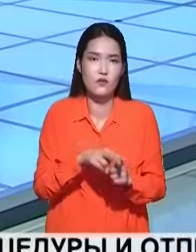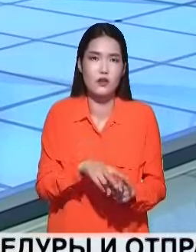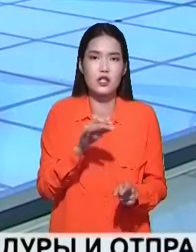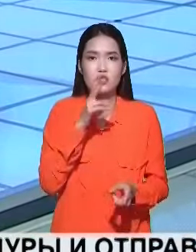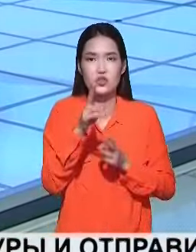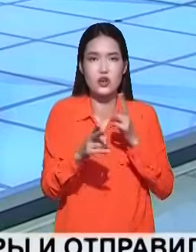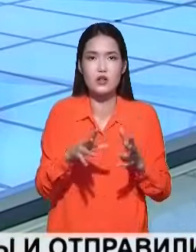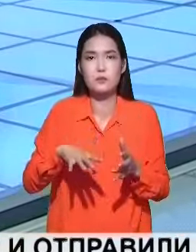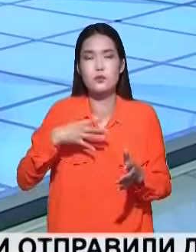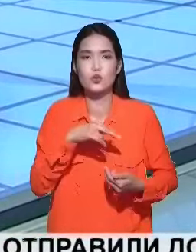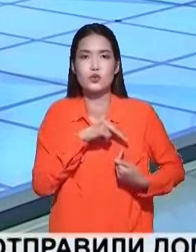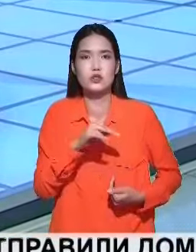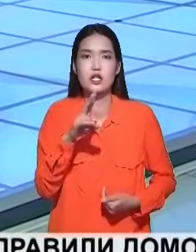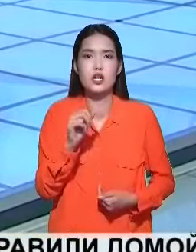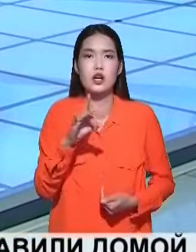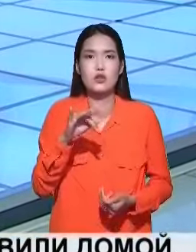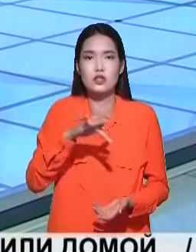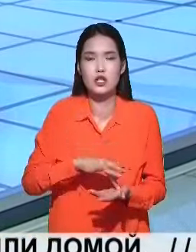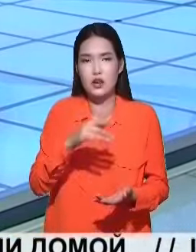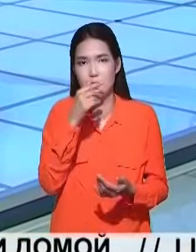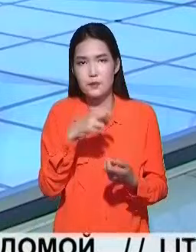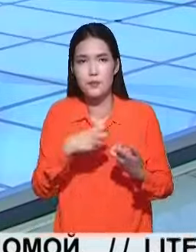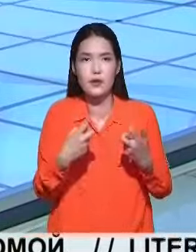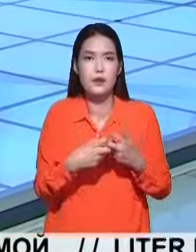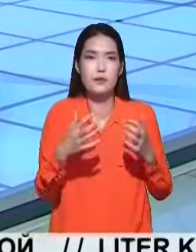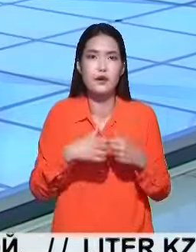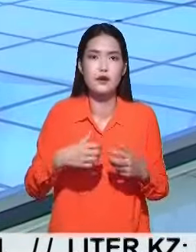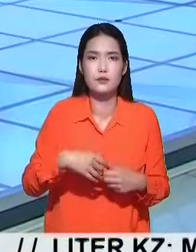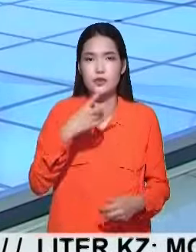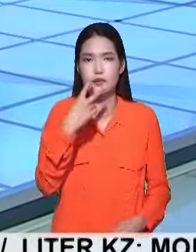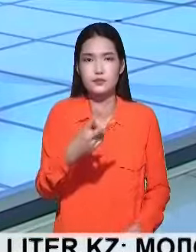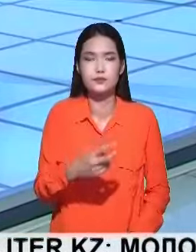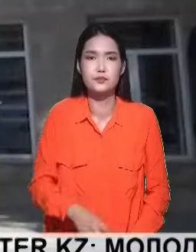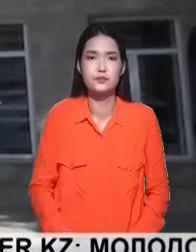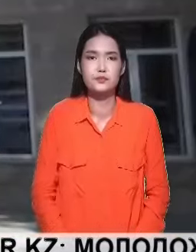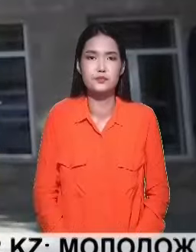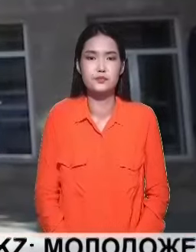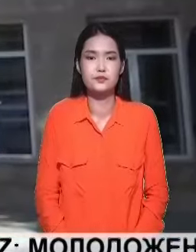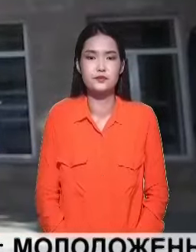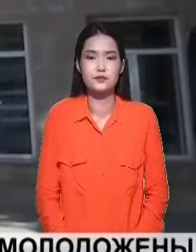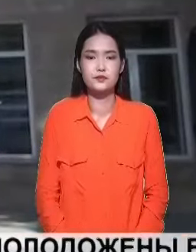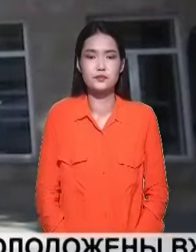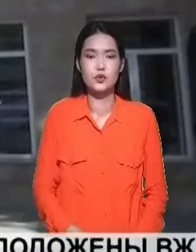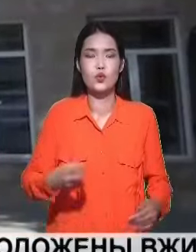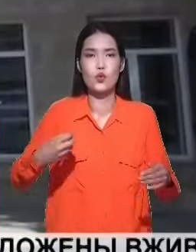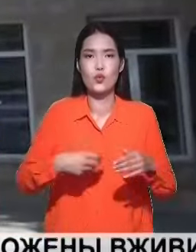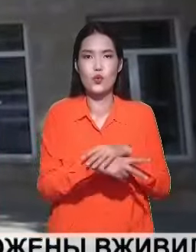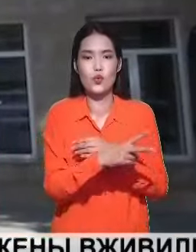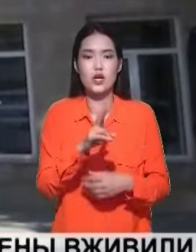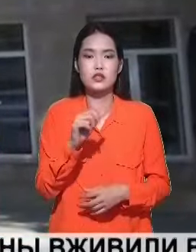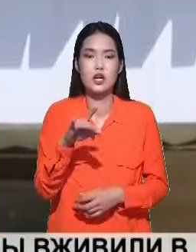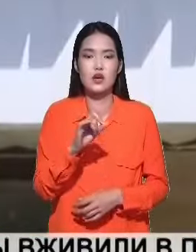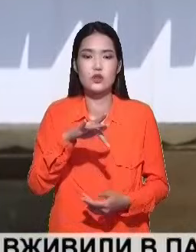вынудили, жалуются бывшие сотрудники кардиоцентра. В проблеме разбиралась Анара Нуртазина. Увольнения в кардиологическом